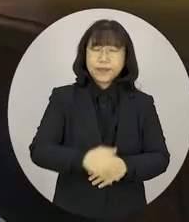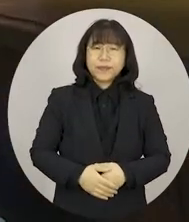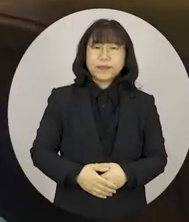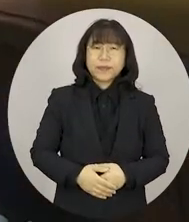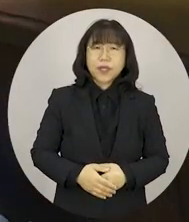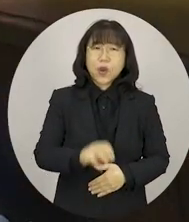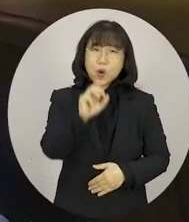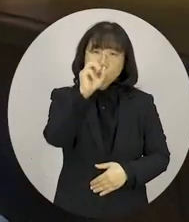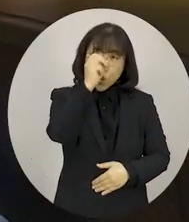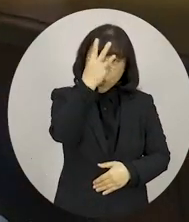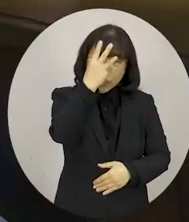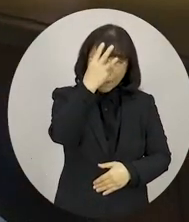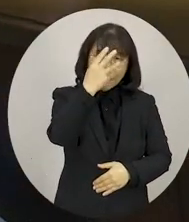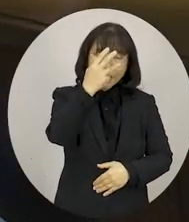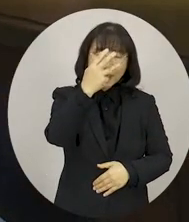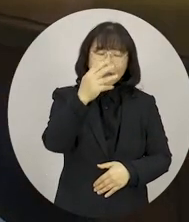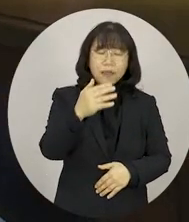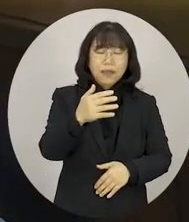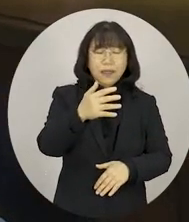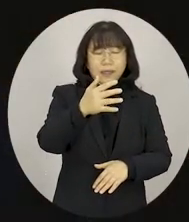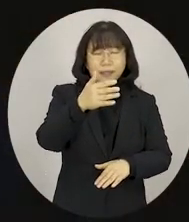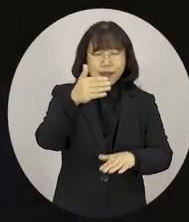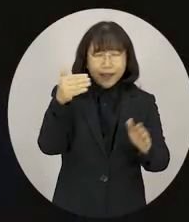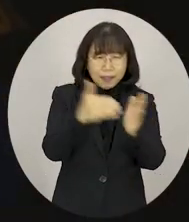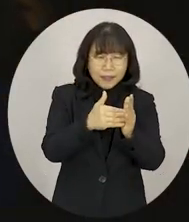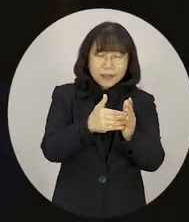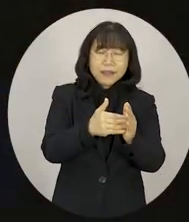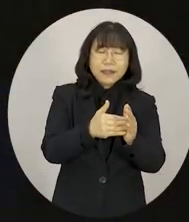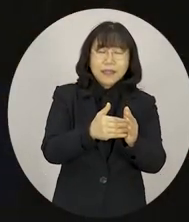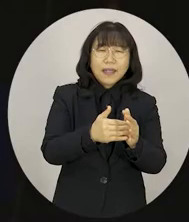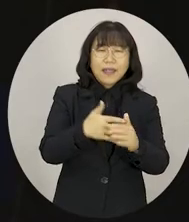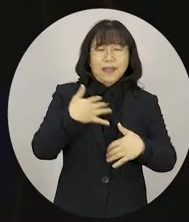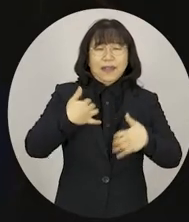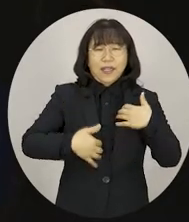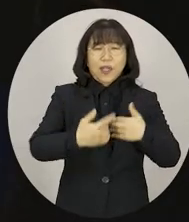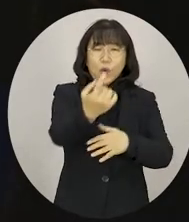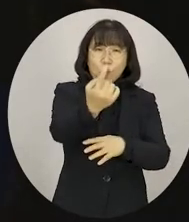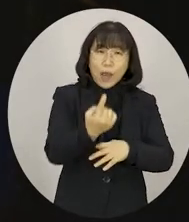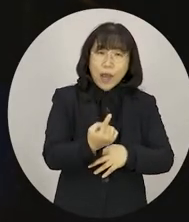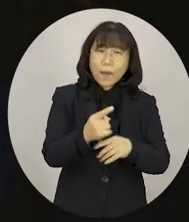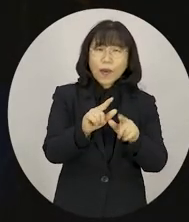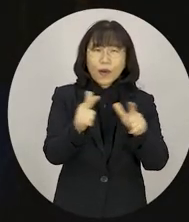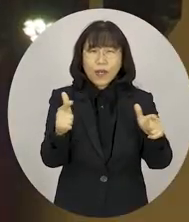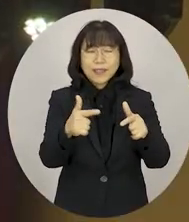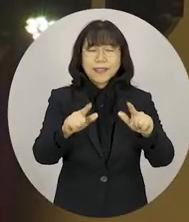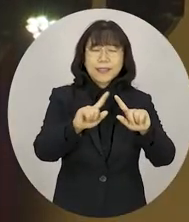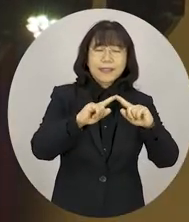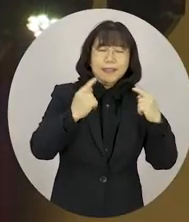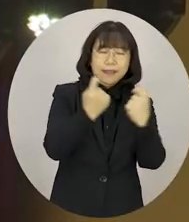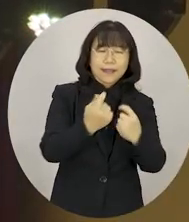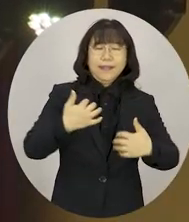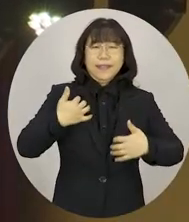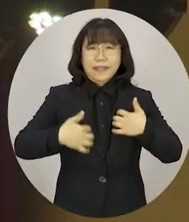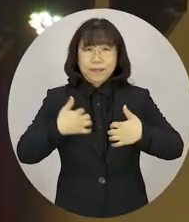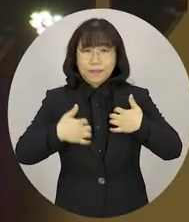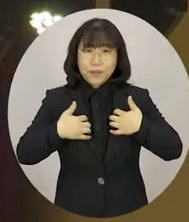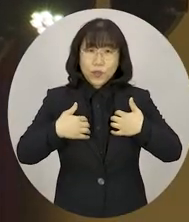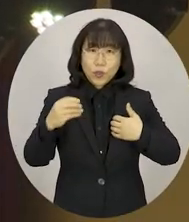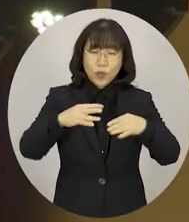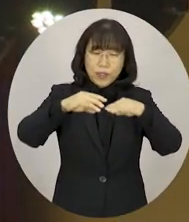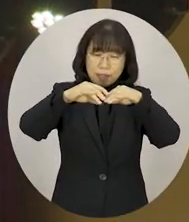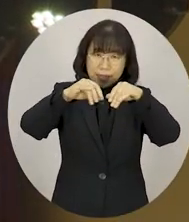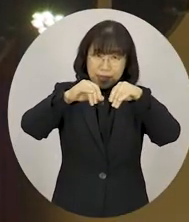진로토크콘서트가 이어졌습니다. 또 고3 끝에 낙이 온다를 부제로 문즈크루, 다이아, 버세의 멋진